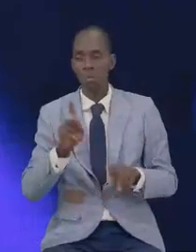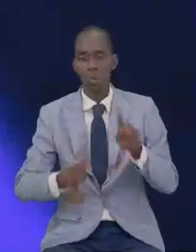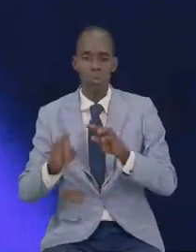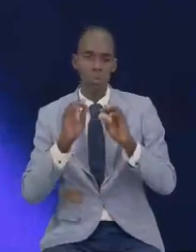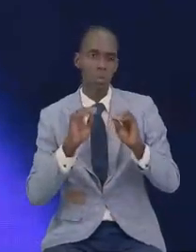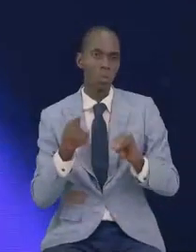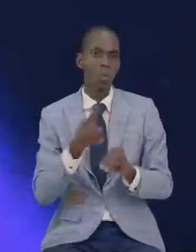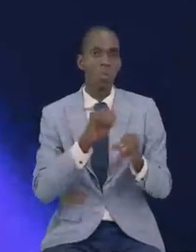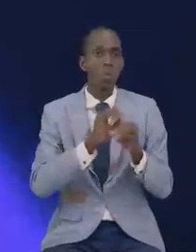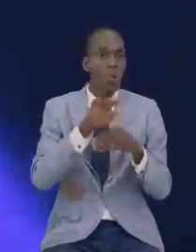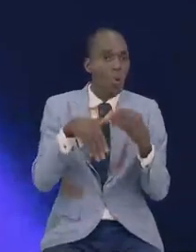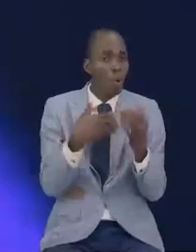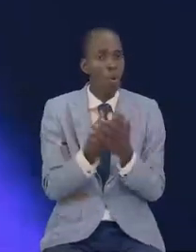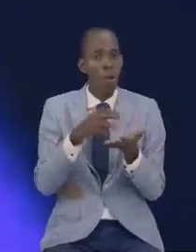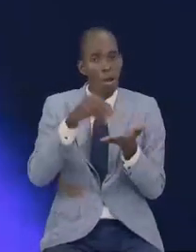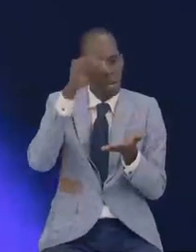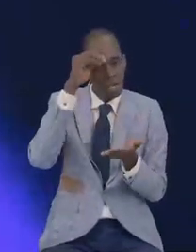à Babylone.